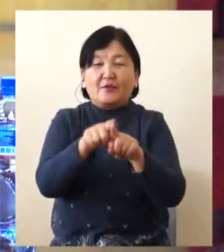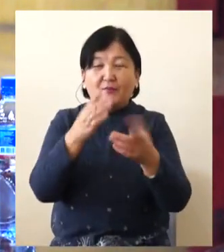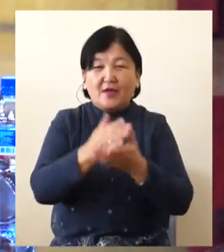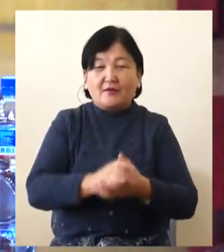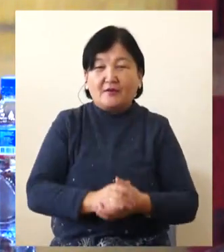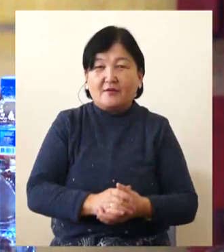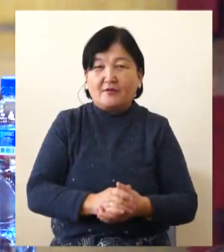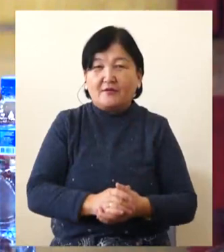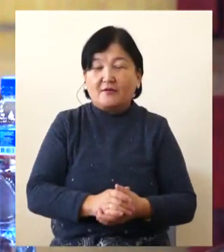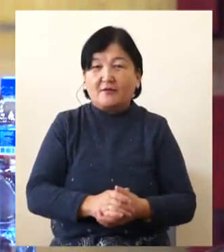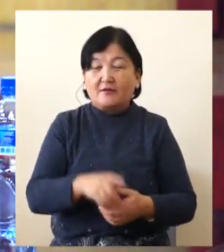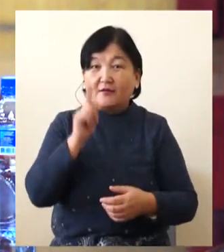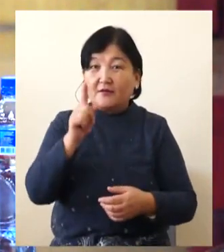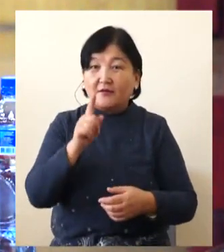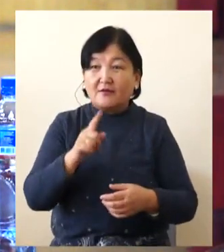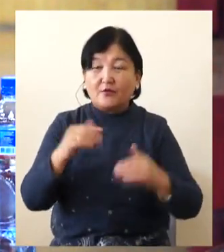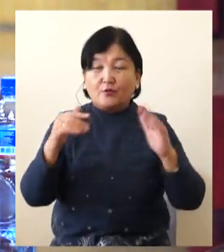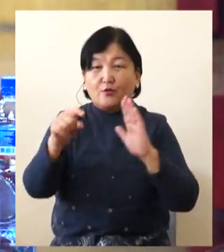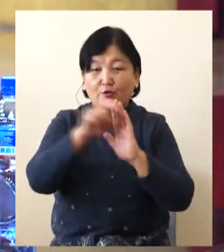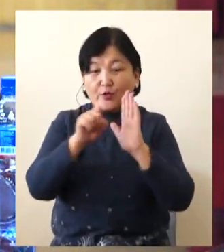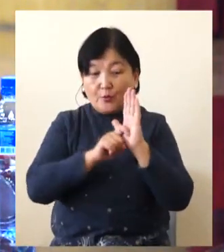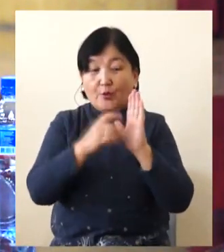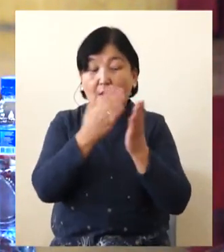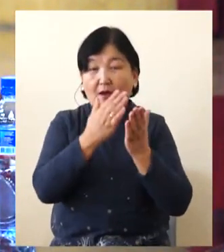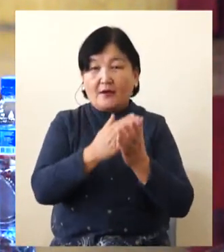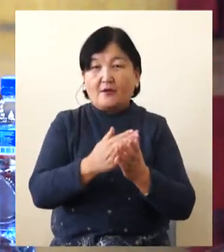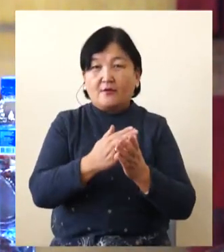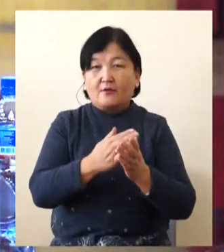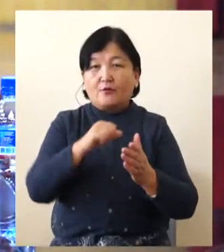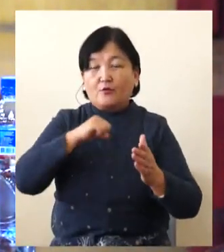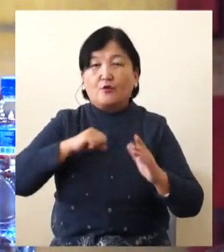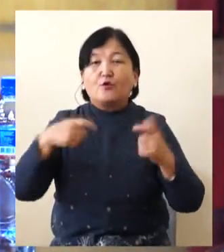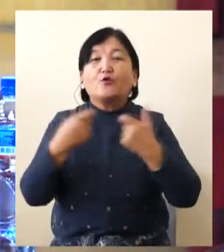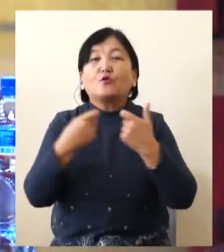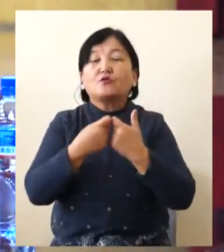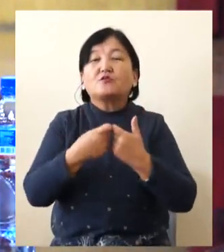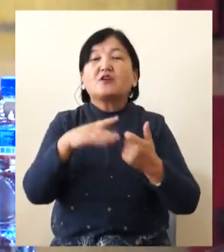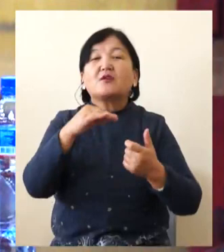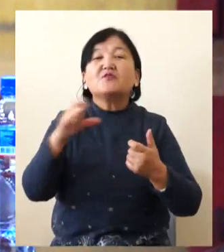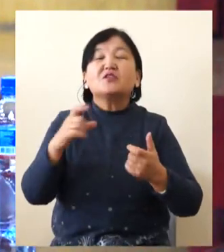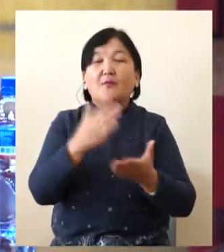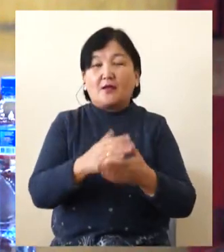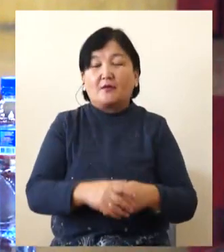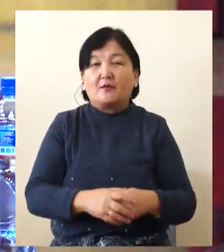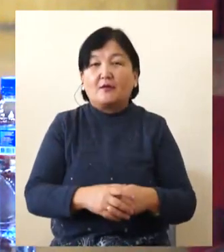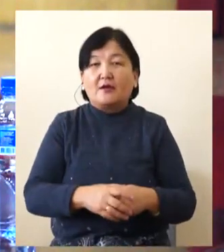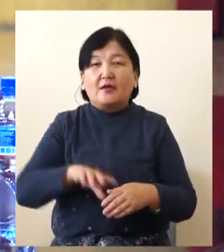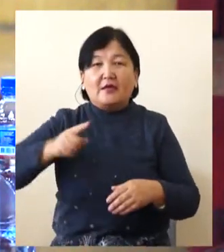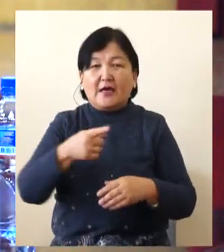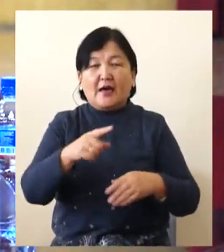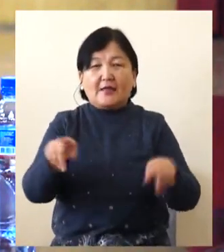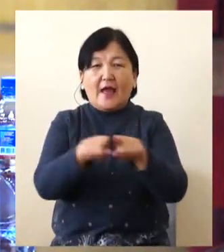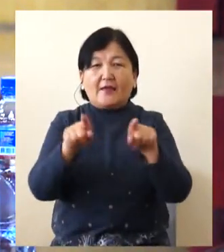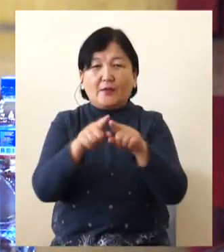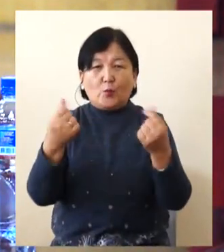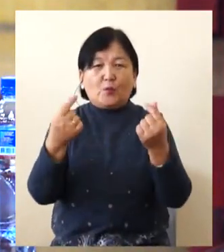Тэгэхээр тэдний зөвхөн хөртлөө өөр байдаг шүү дээ хэмжээ. Яг би энэ дээр таарсан хэмжээ байгаа шүү. Гэхдээ тийм юм бол ягаад үнэ нь яг